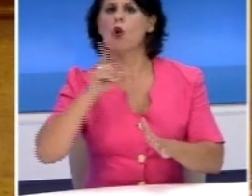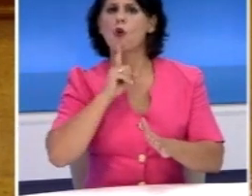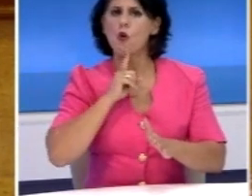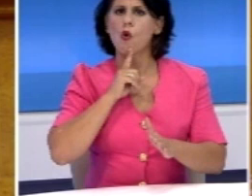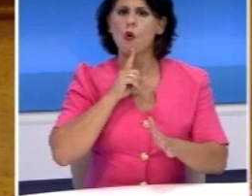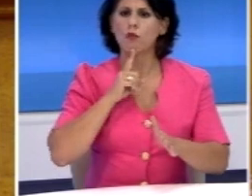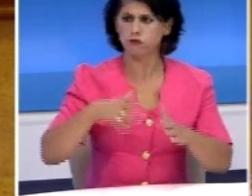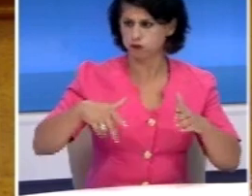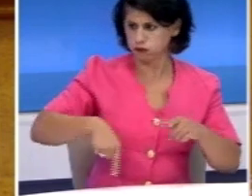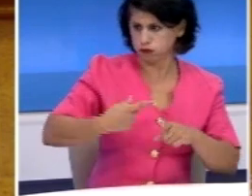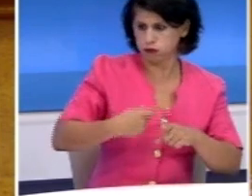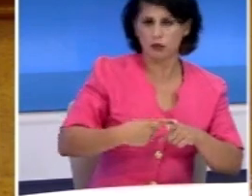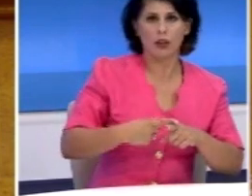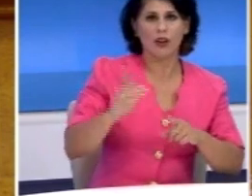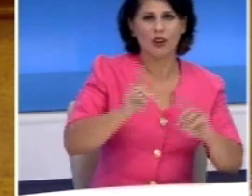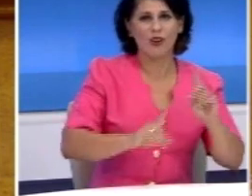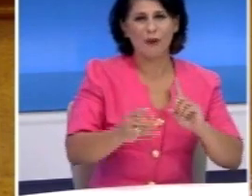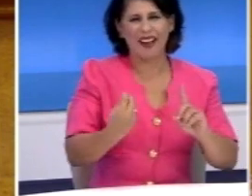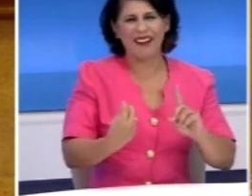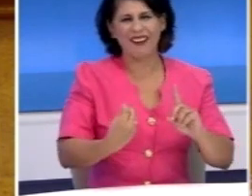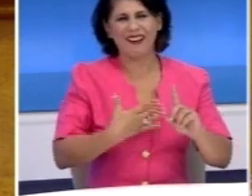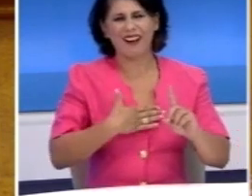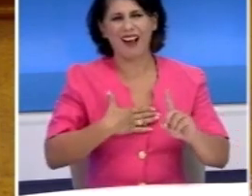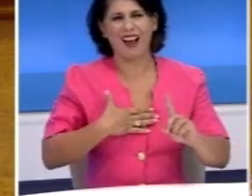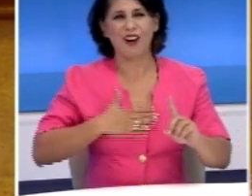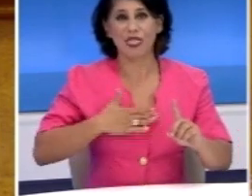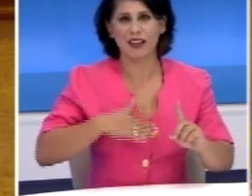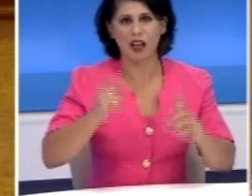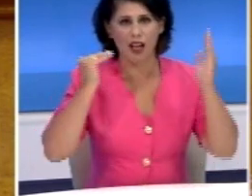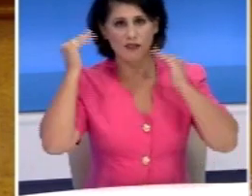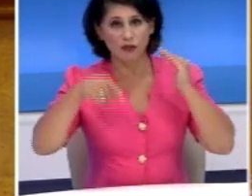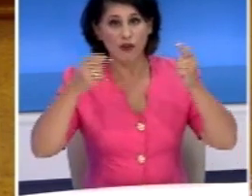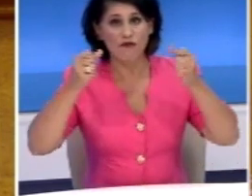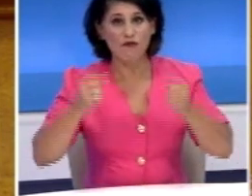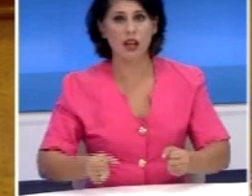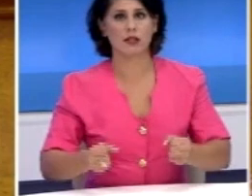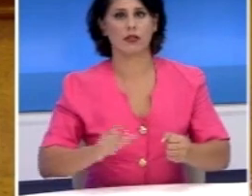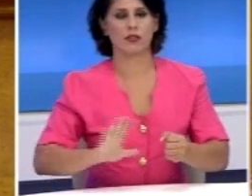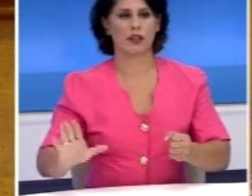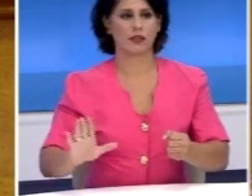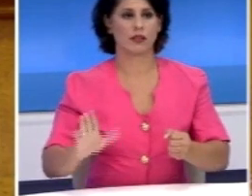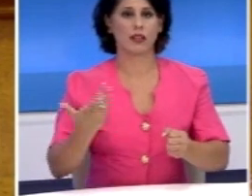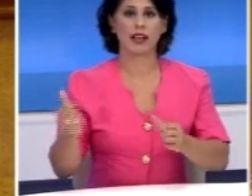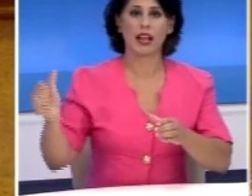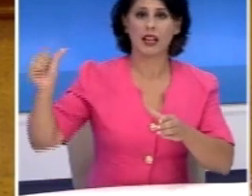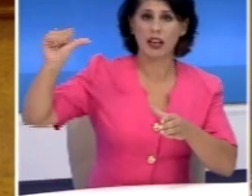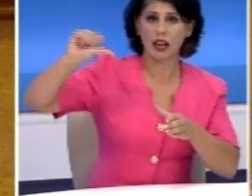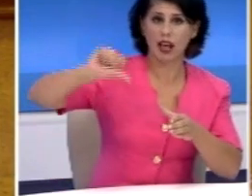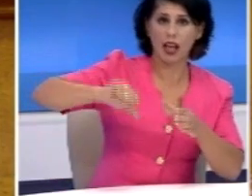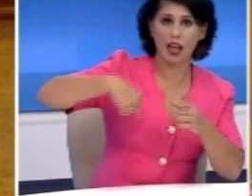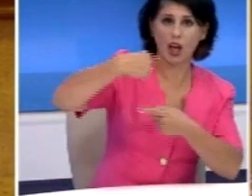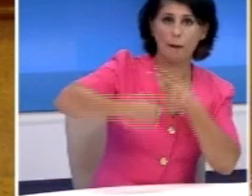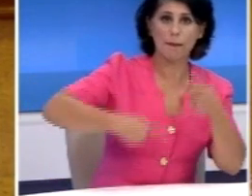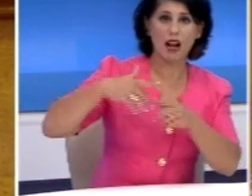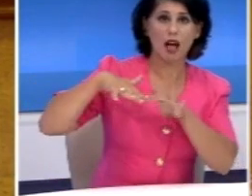χώρα. Όποιος καλοθελητής αμφισβητεί αυτή τη βασική θέση, ρίχνει νερό στο μήλο